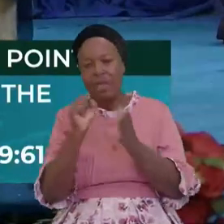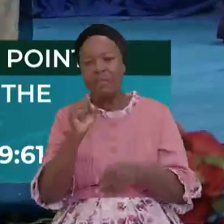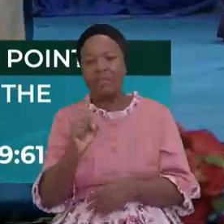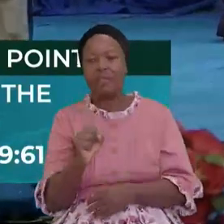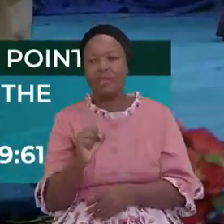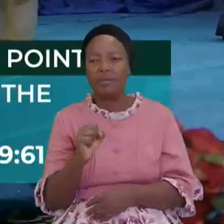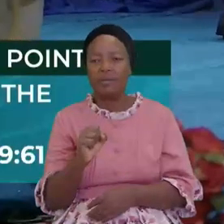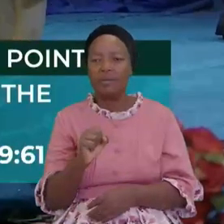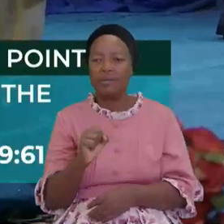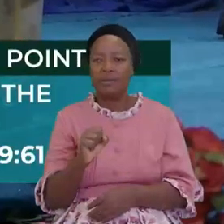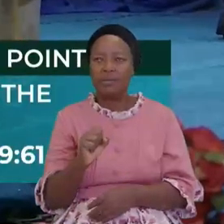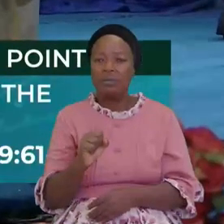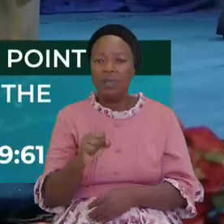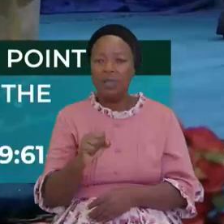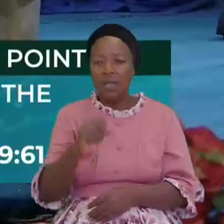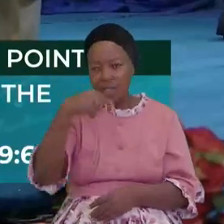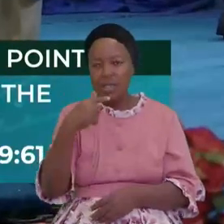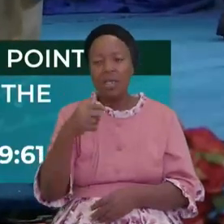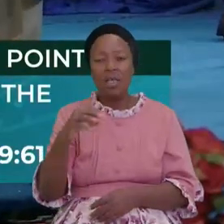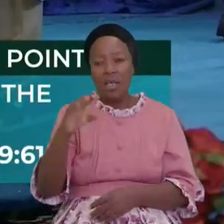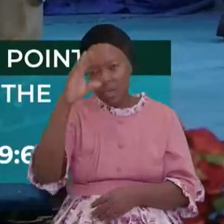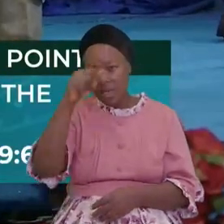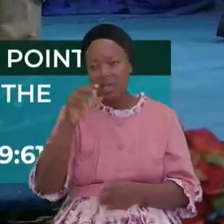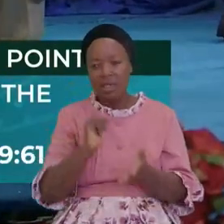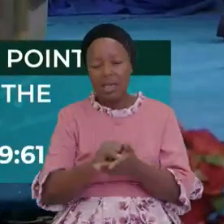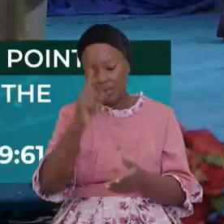c'est pour celui qui croit.